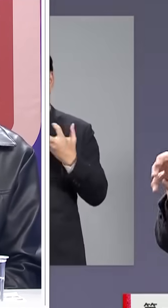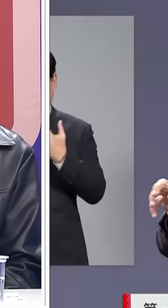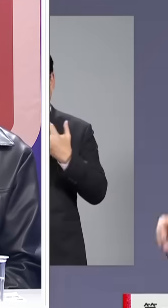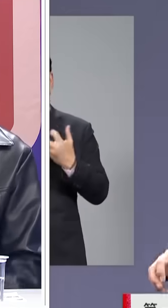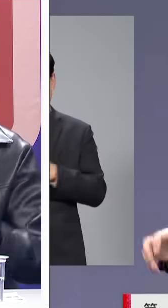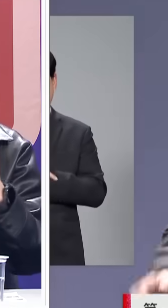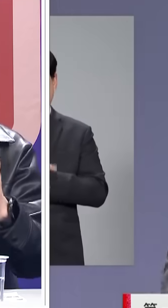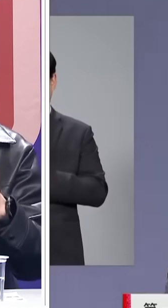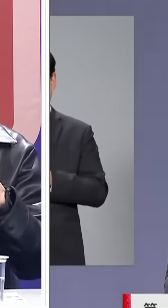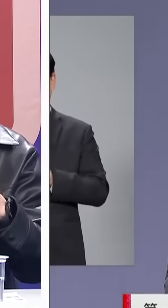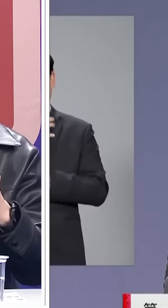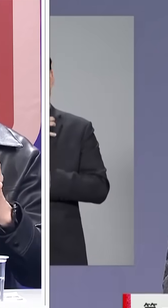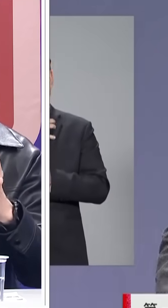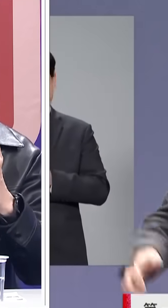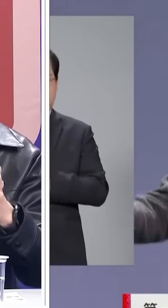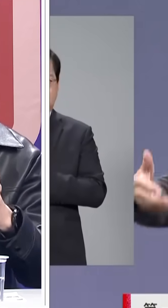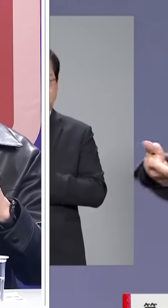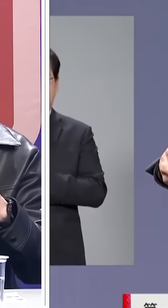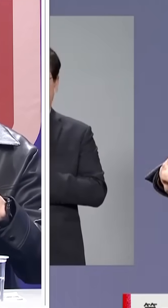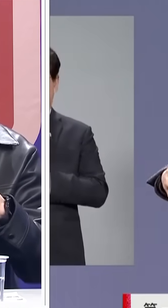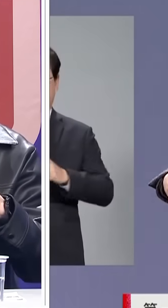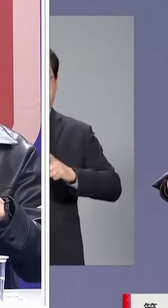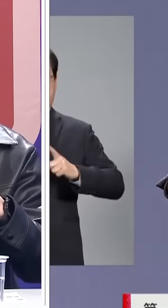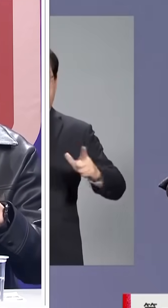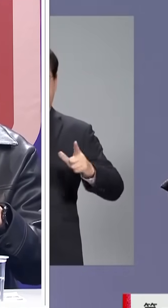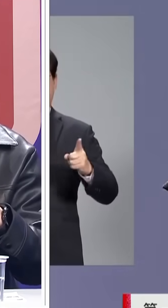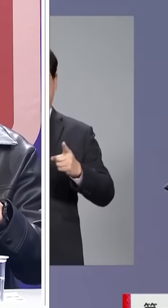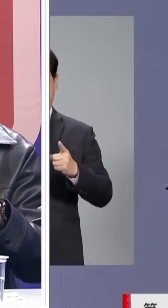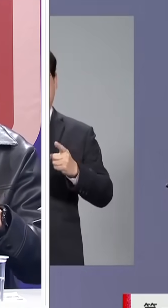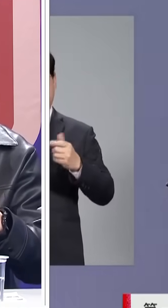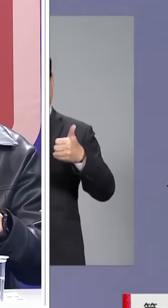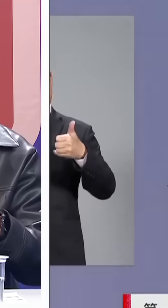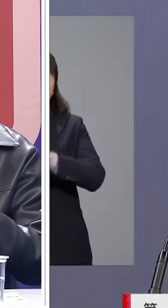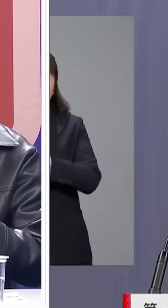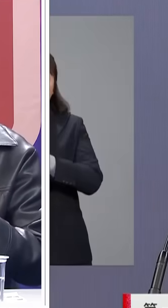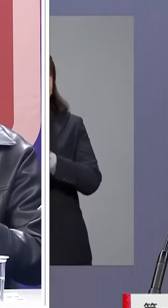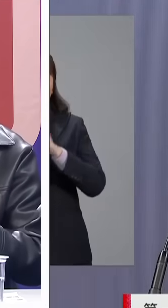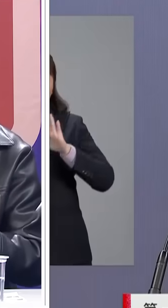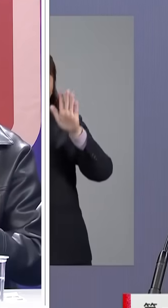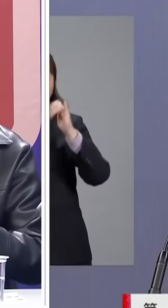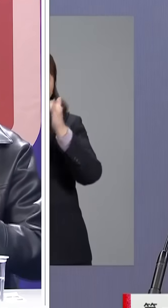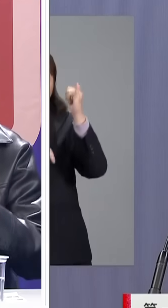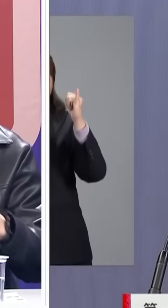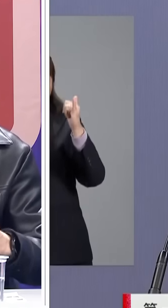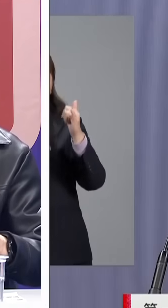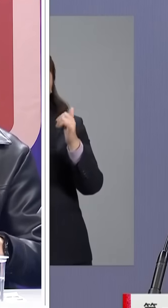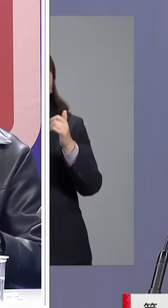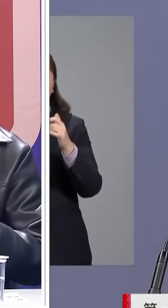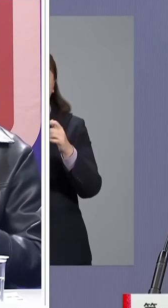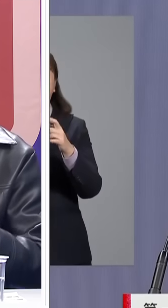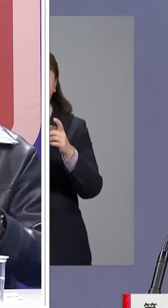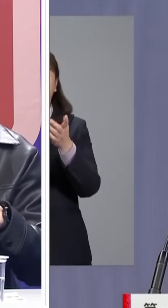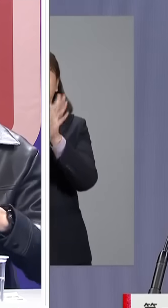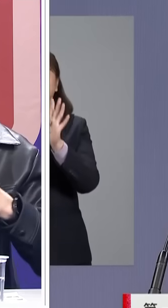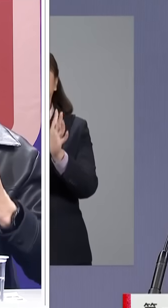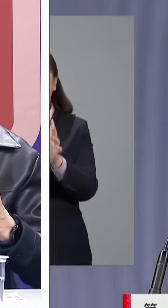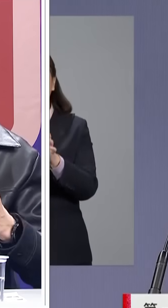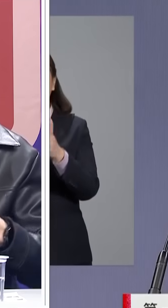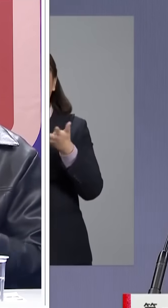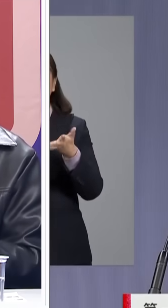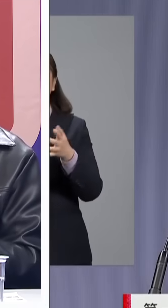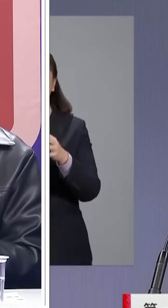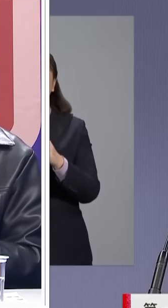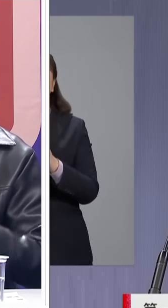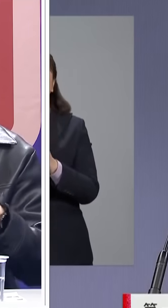就那萧美琴当然延续他过去被人家认为说他是确实在复制蔡英文的那个形象啊，包含他的梳